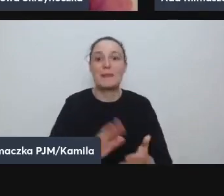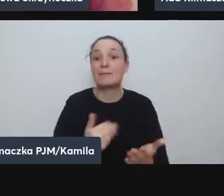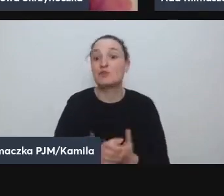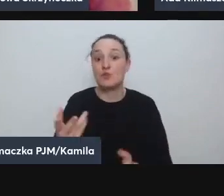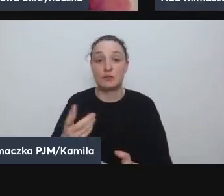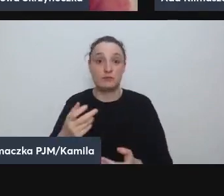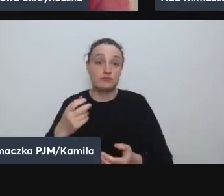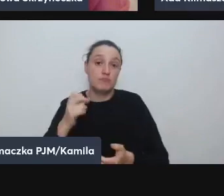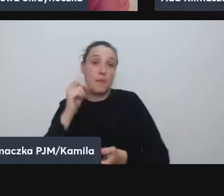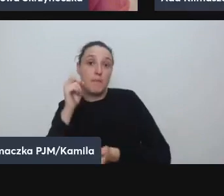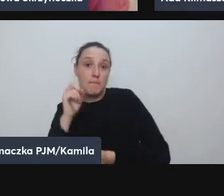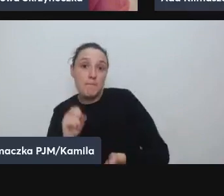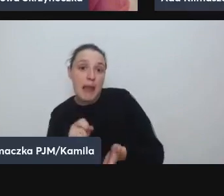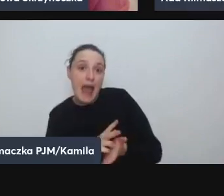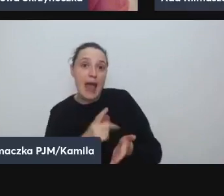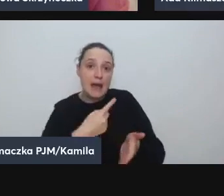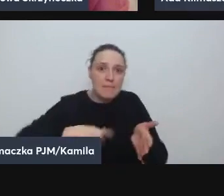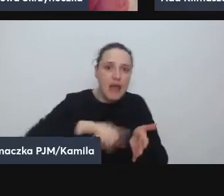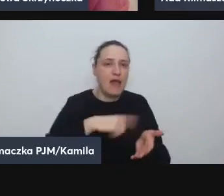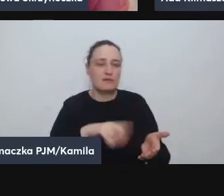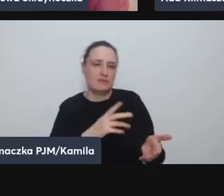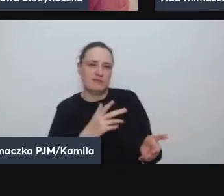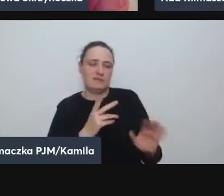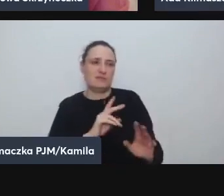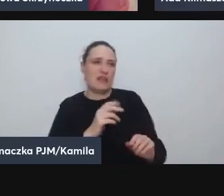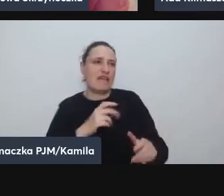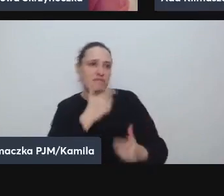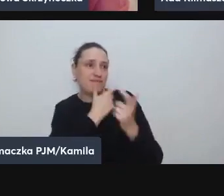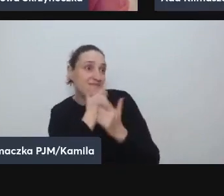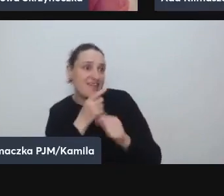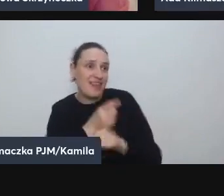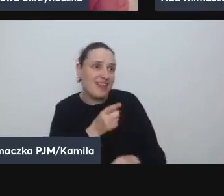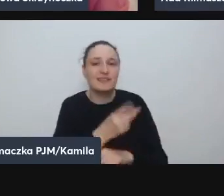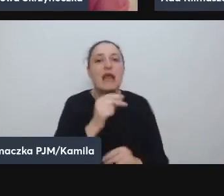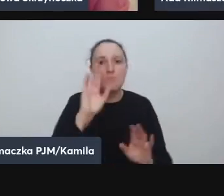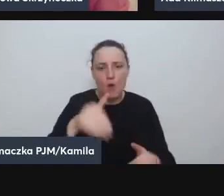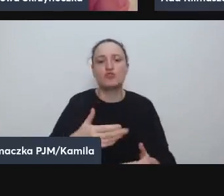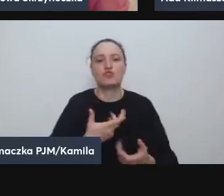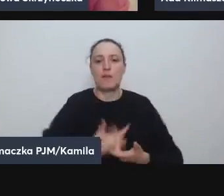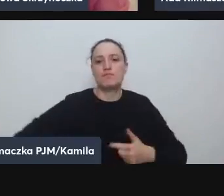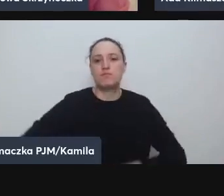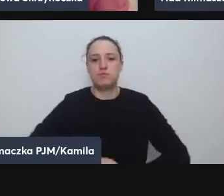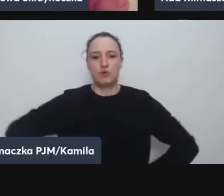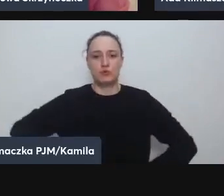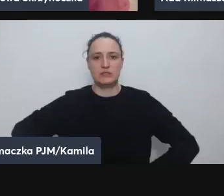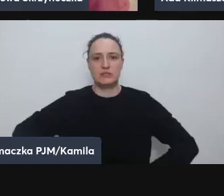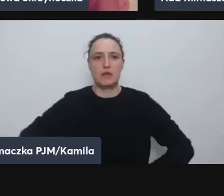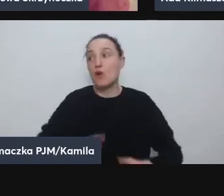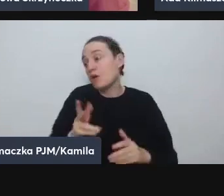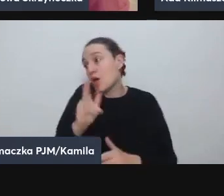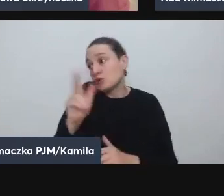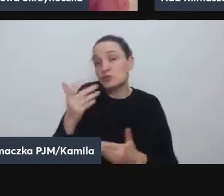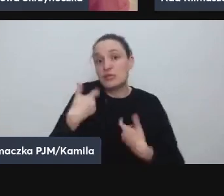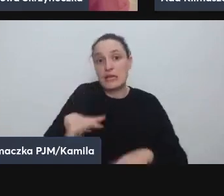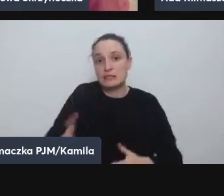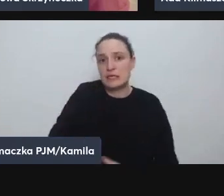oczywiście, że nie warto, nie powinno się jakoś tam wyśmiewać tej osoby, że można na przykład pożyczyć bluzę, ale mówię, ale ta osoba może nie chcieć się zakrywać, może nie chcieć